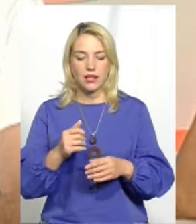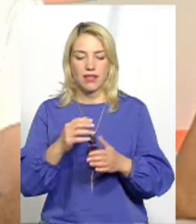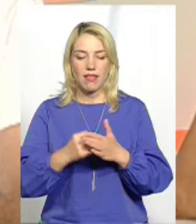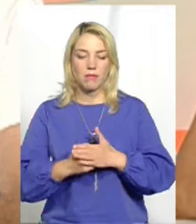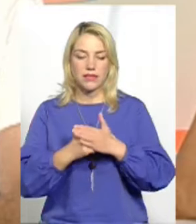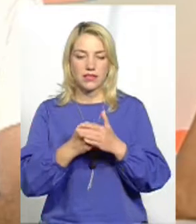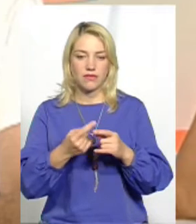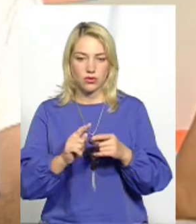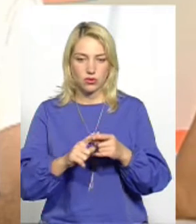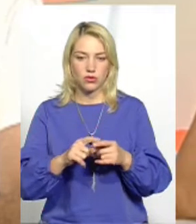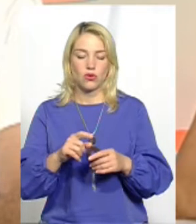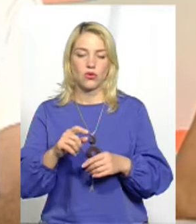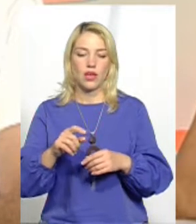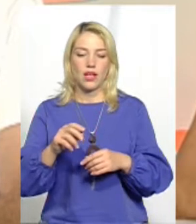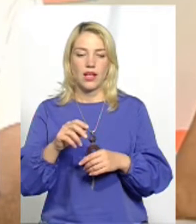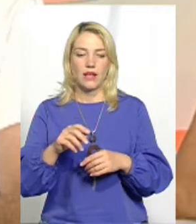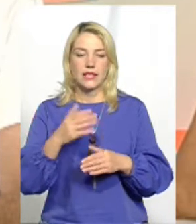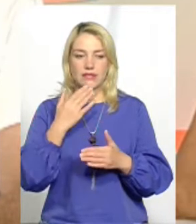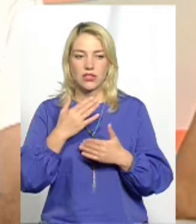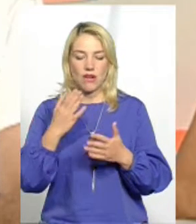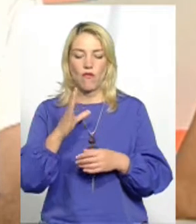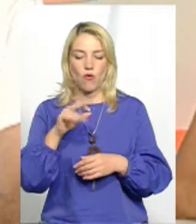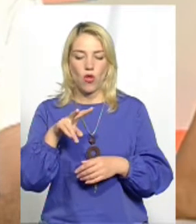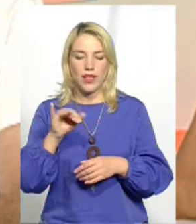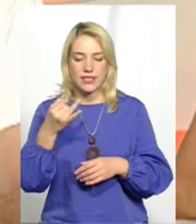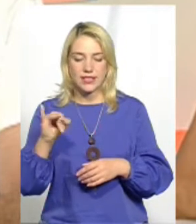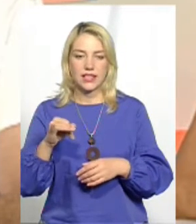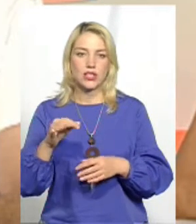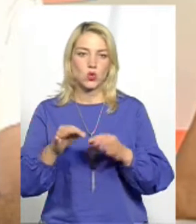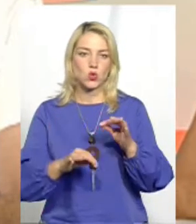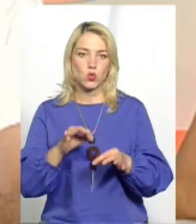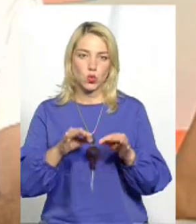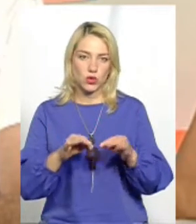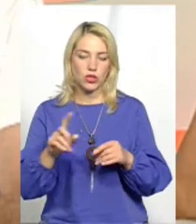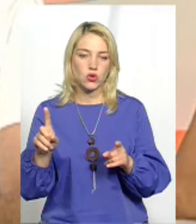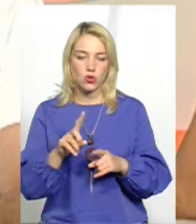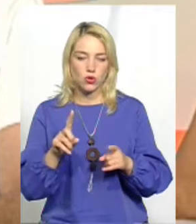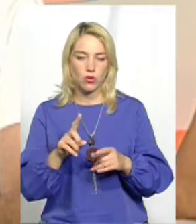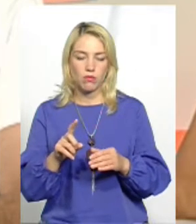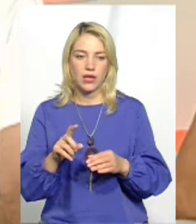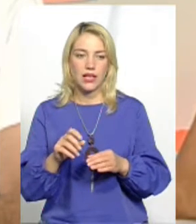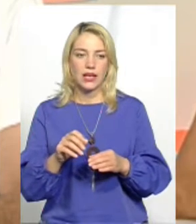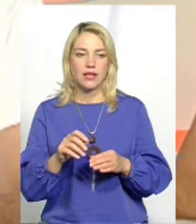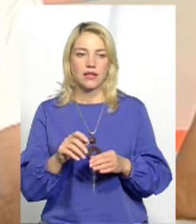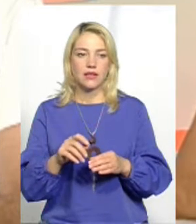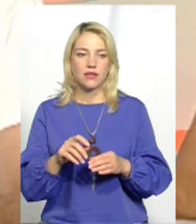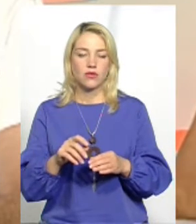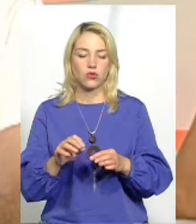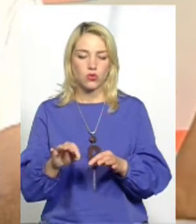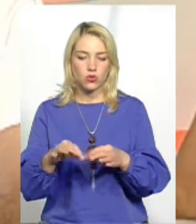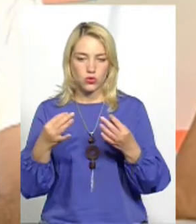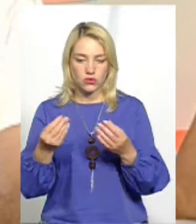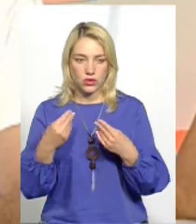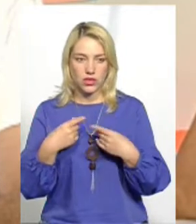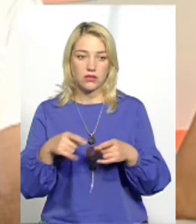звернулося знову ж таки до Волинського окружного адміністративного суду щодо анулювання повністю цього дозволу. Така процедура